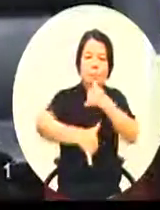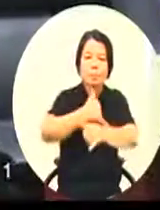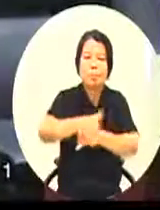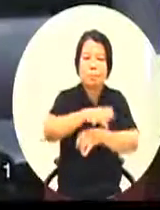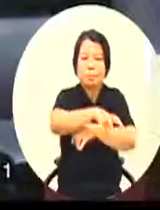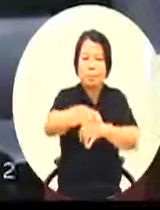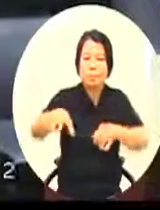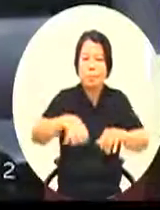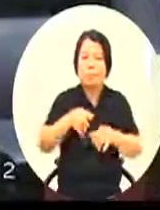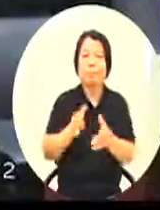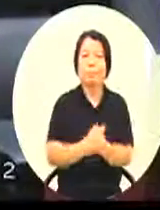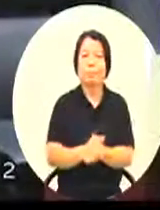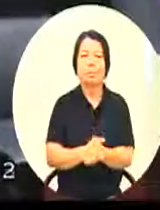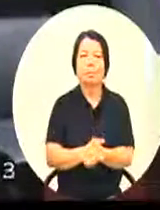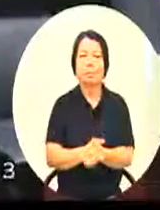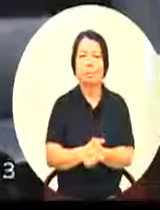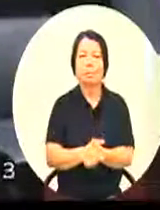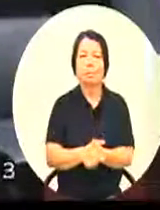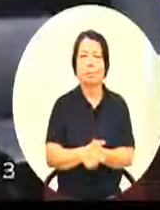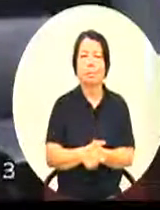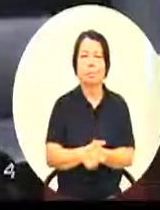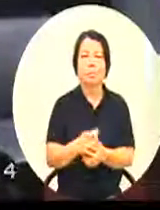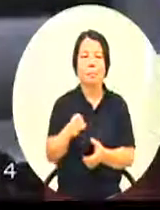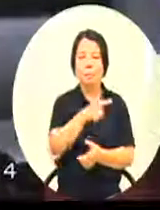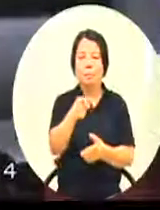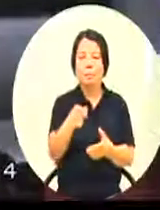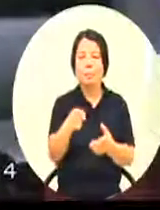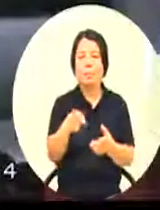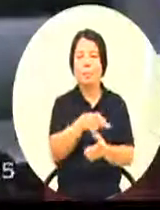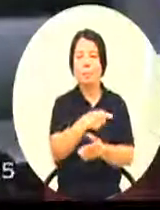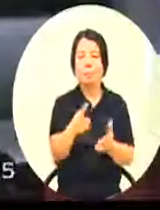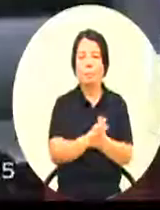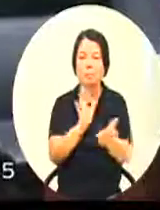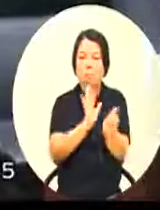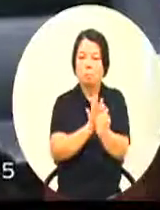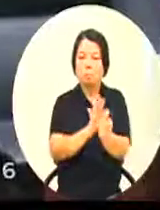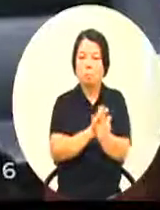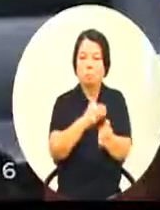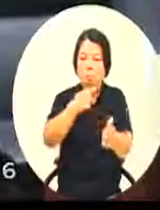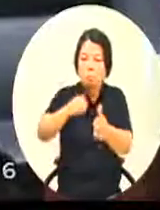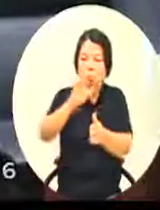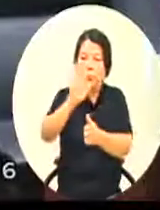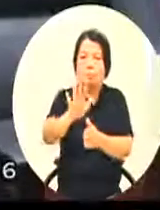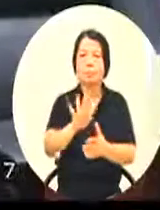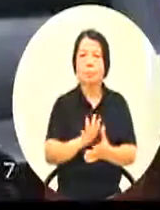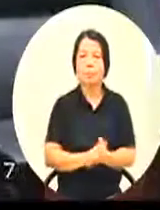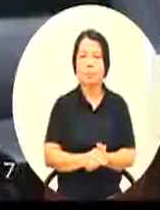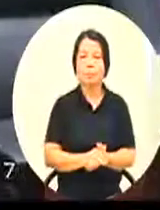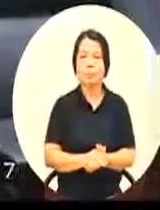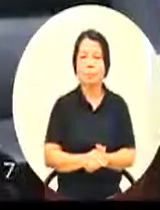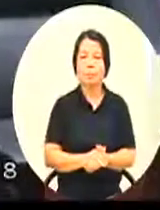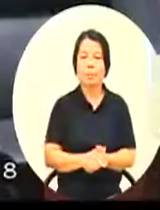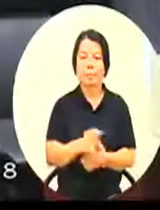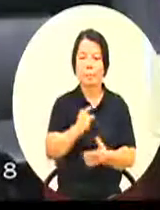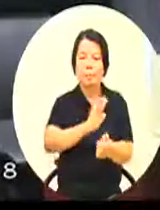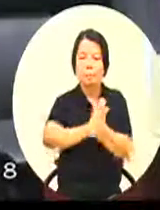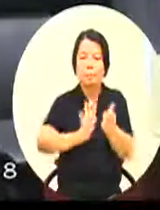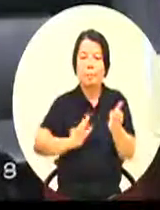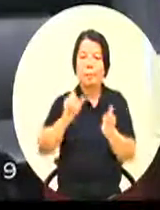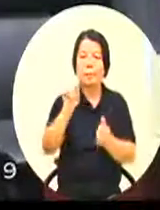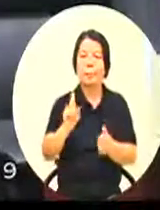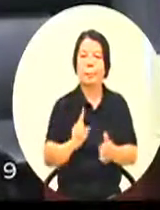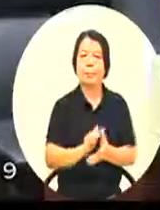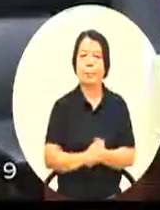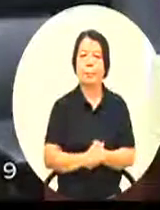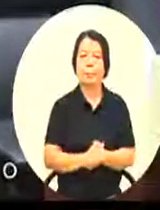环境的这个他们有很大的帮忙。好，所以他这个他会影响说，而